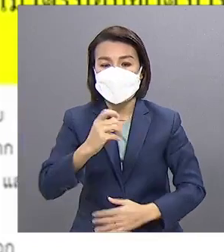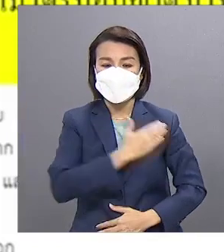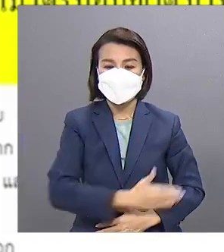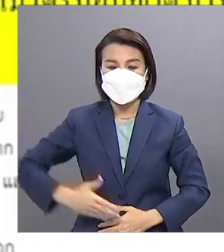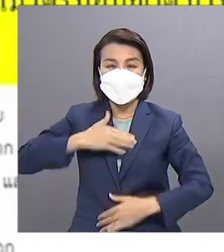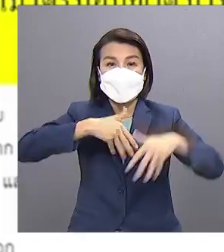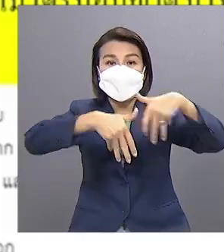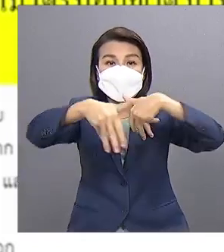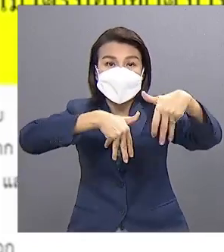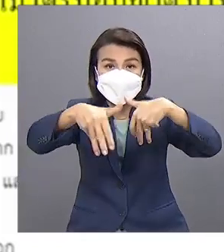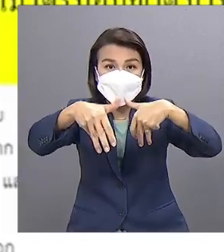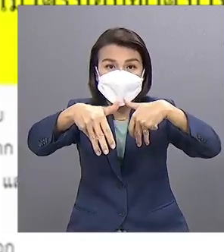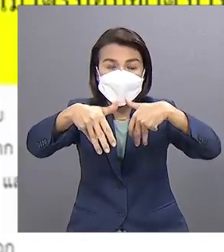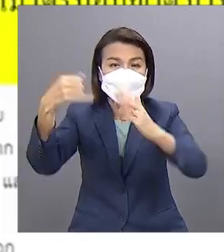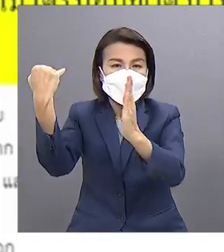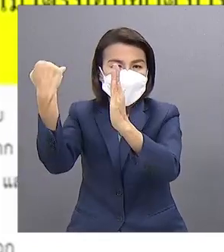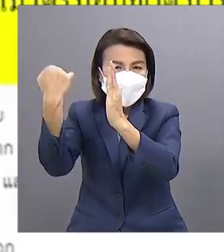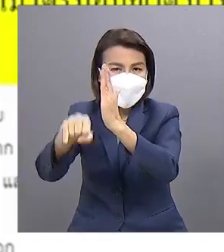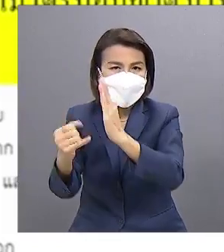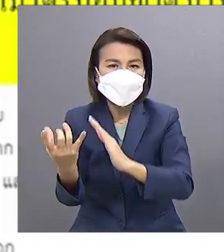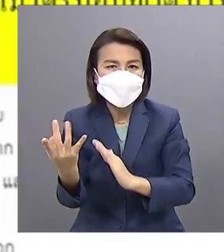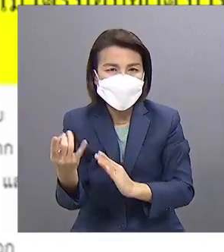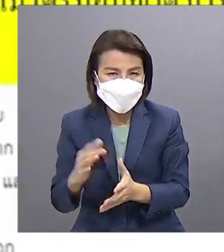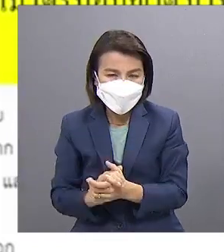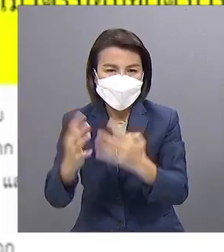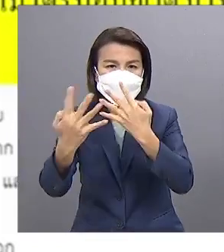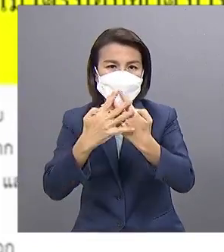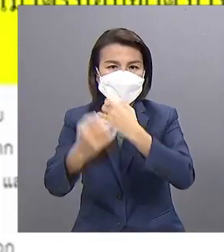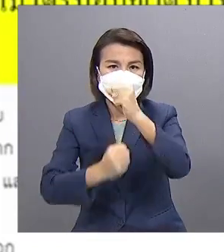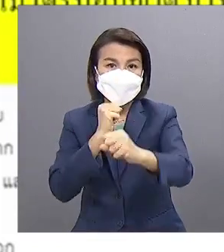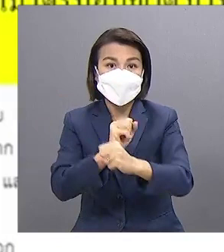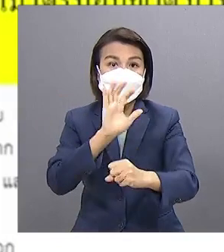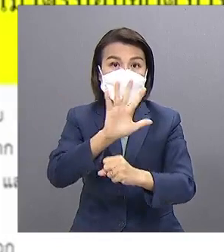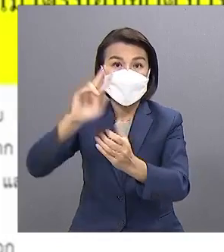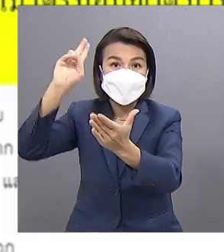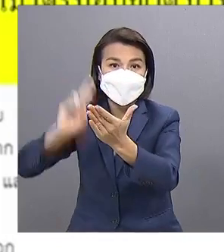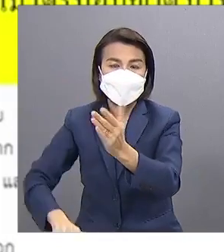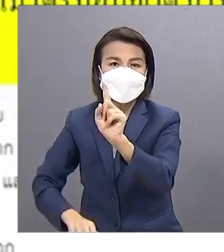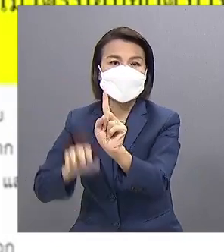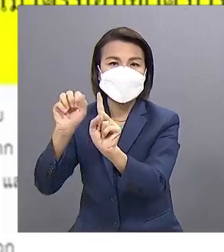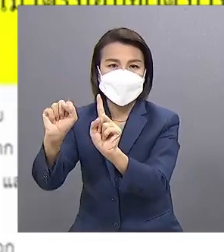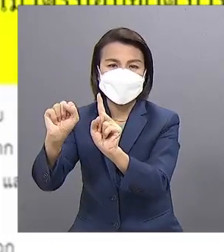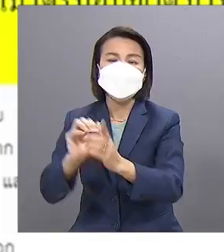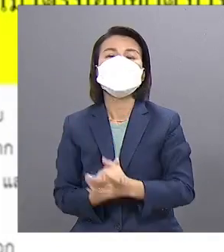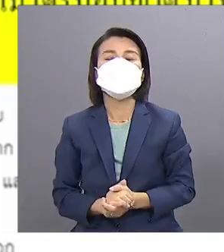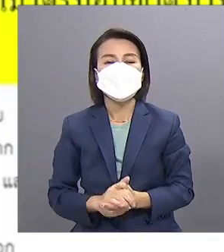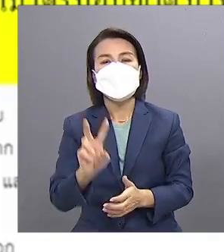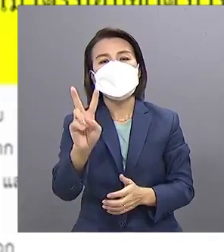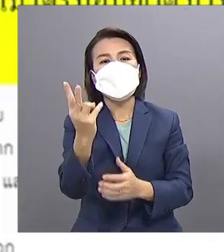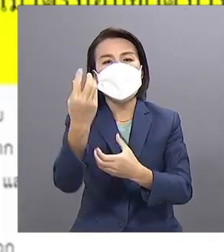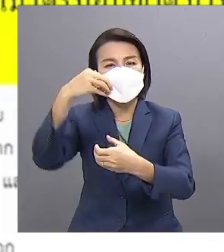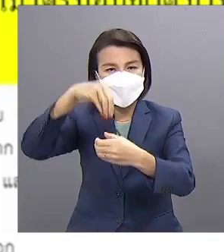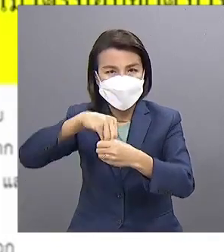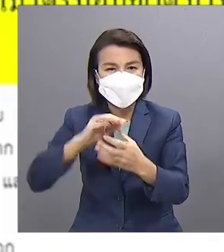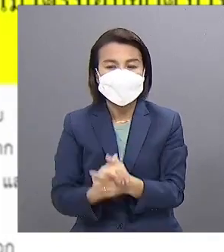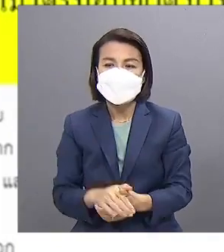ก็จะมีต้องระวางโทษจำคุกไม่เกิน5ปีและปรับไม่เกิน 100,000 บาทนะคะหรือศาลจะมีคำสั่งให้ระงับการเ